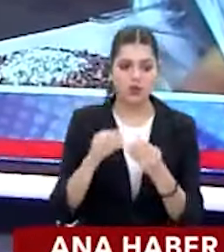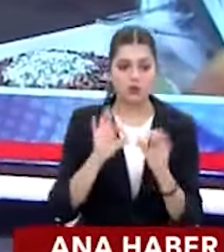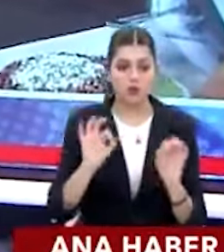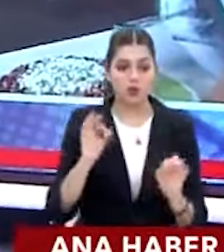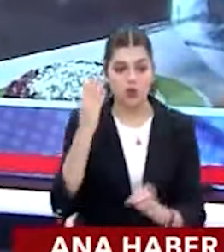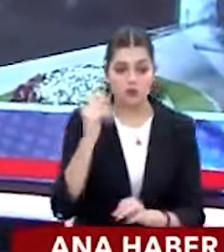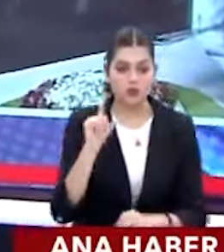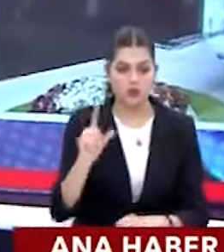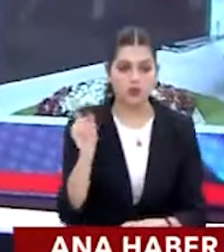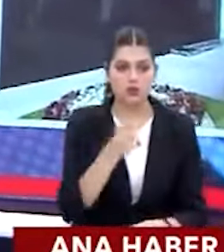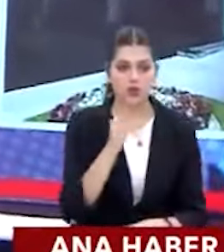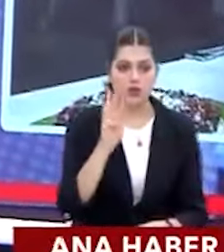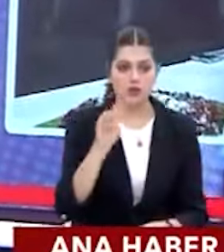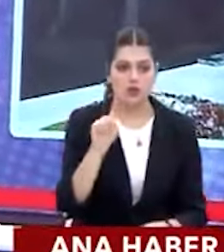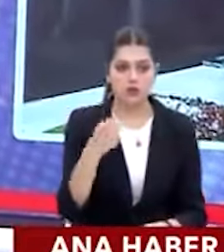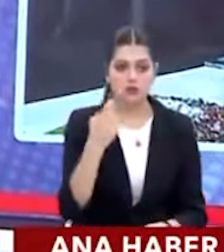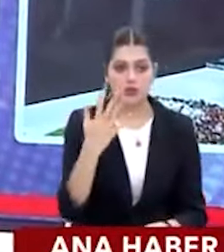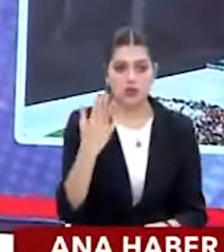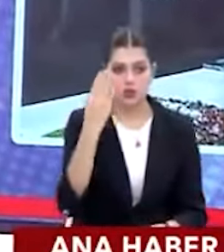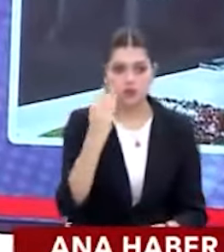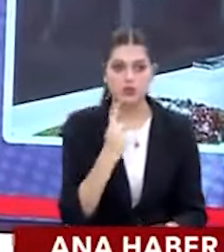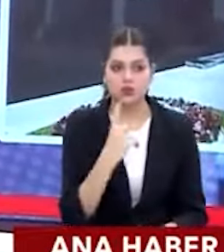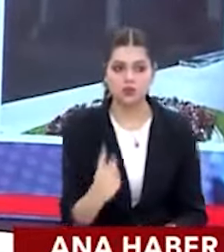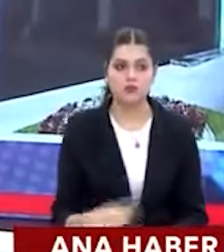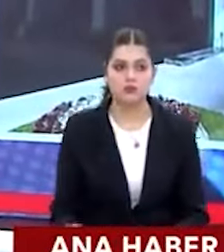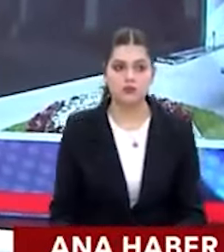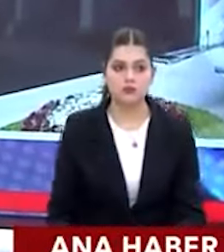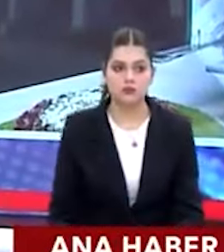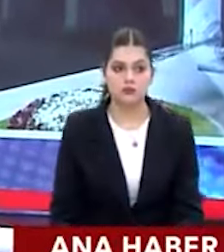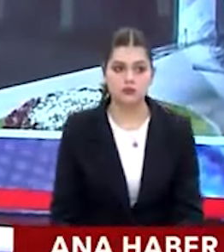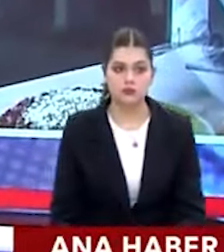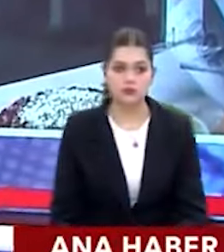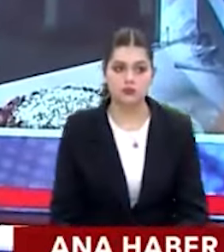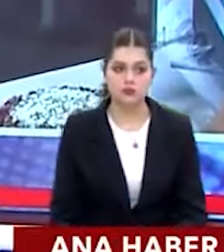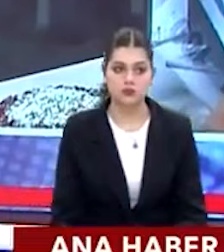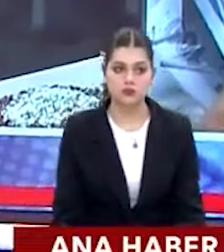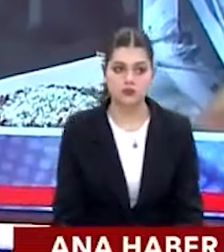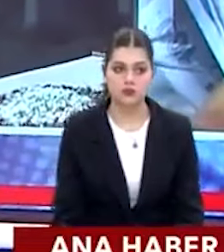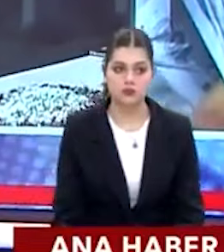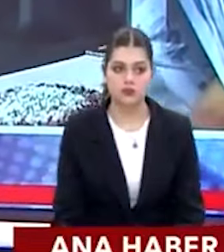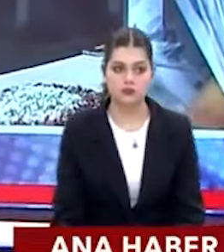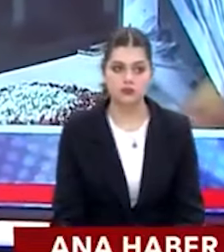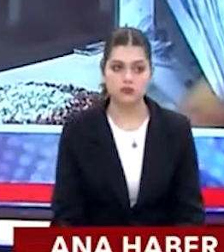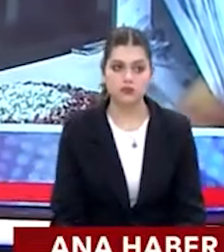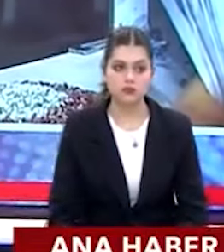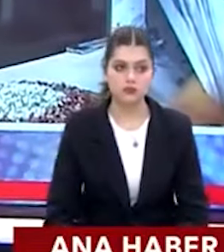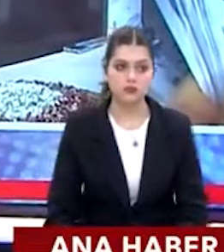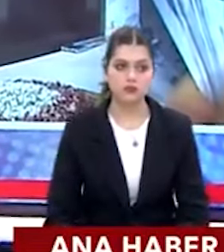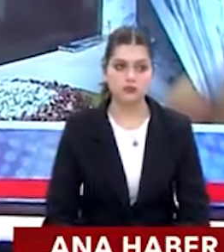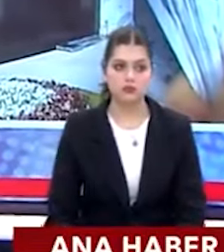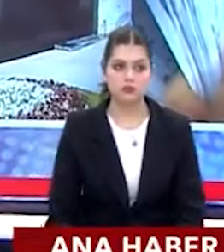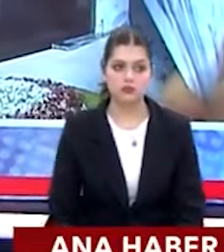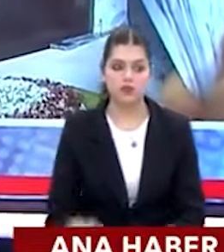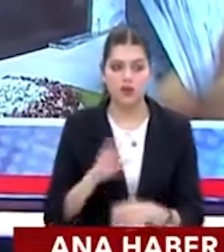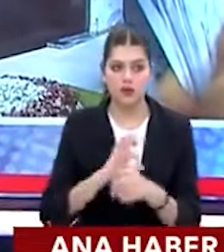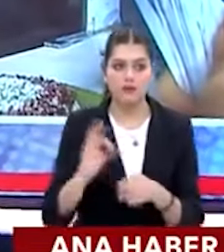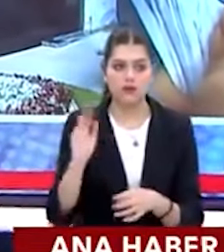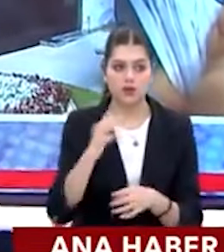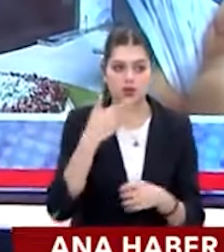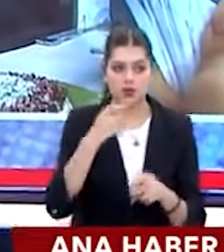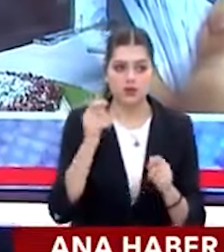olmalı. %41.5. Yani orta vadeli plana göre hareket edildiğinde, orta vadeli programa göre enflasyon